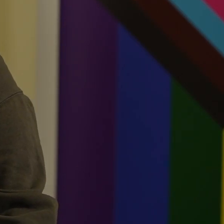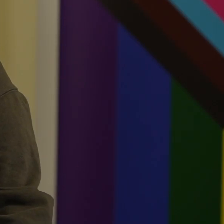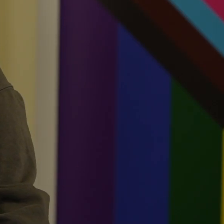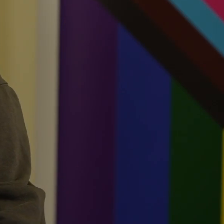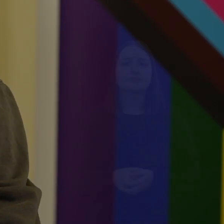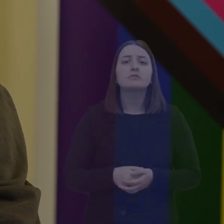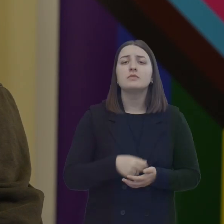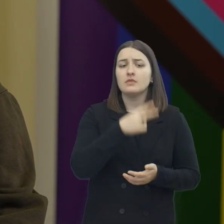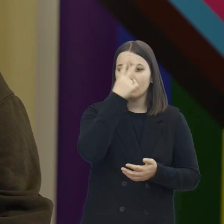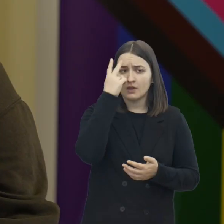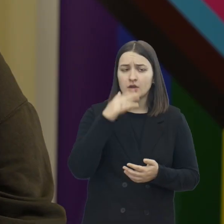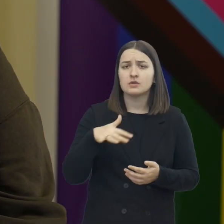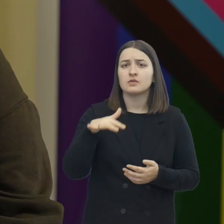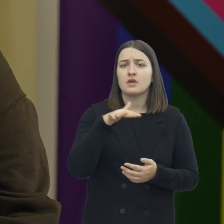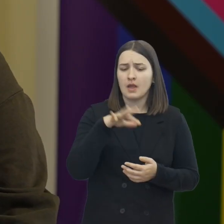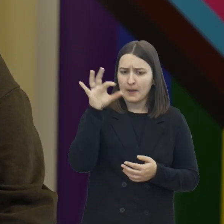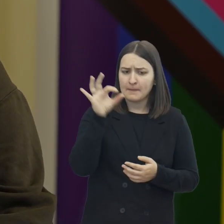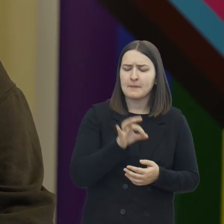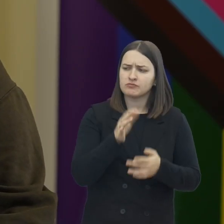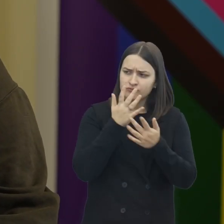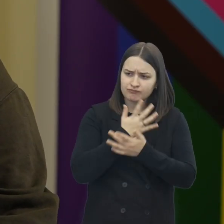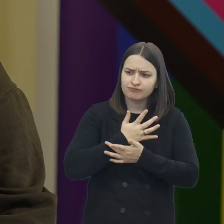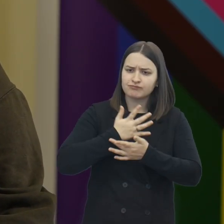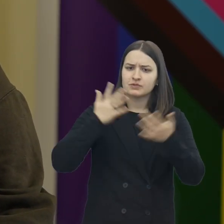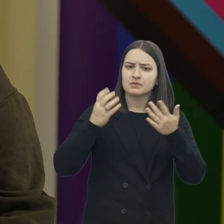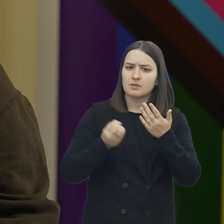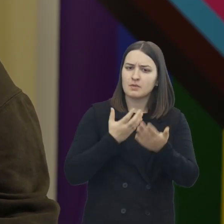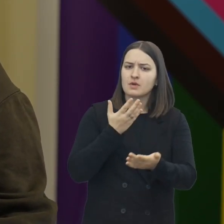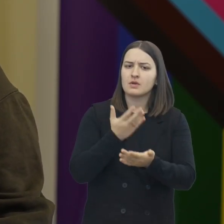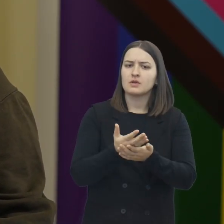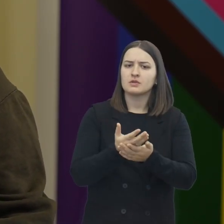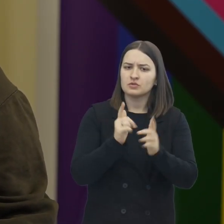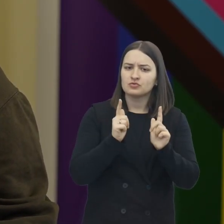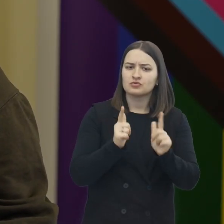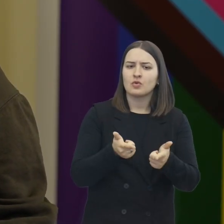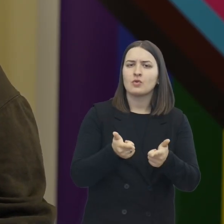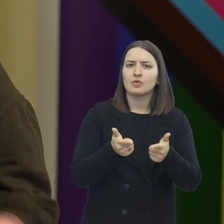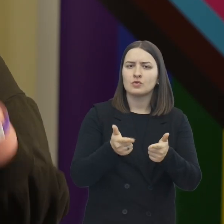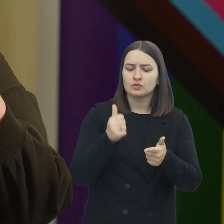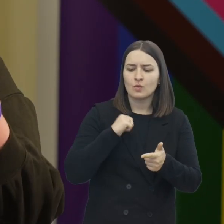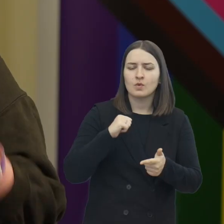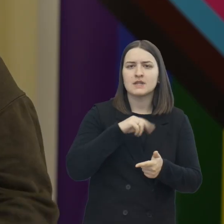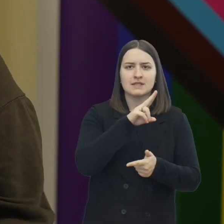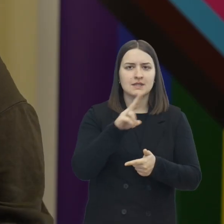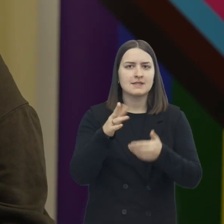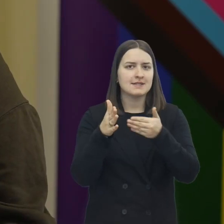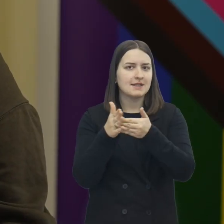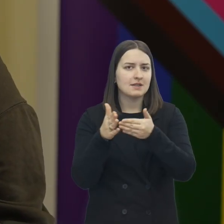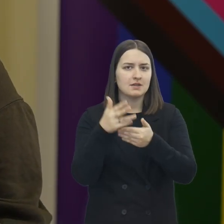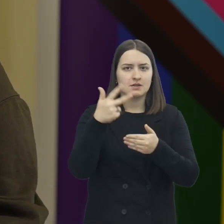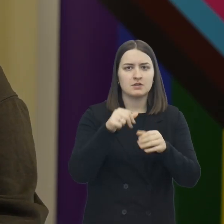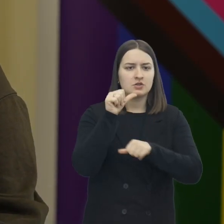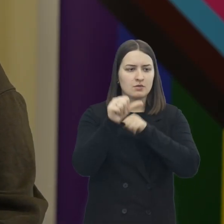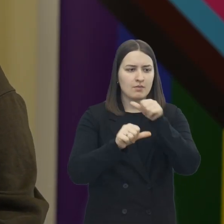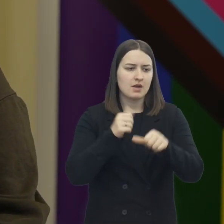esame pristatomi kaip valstybė, kurioje žmonėms iki 30 metų yra geriausia gyventi. Bet truputį šiek